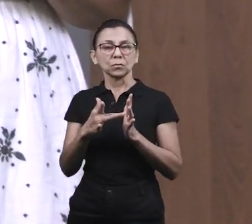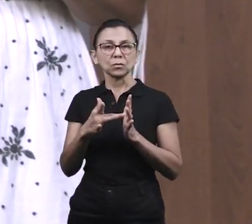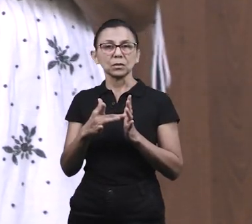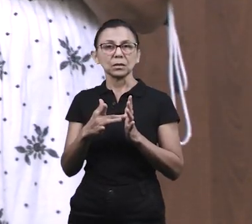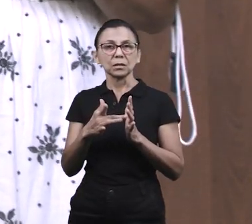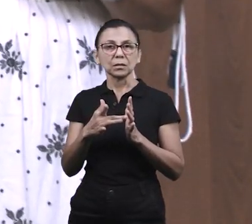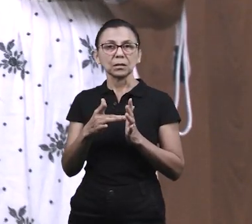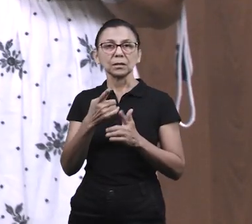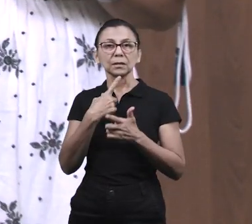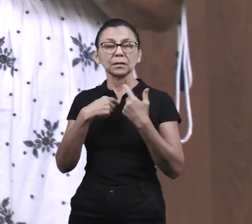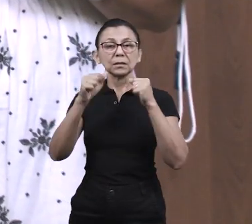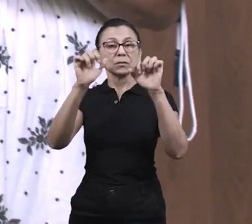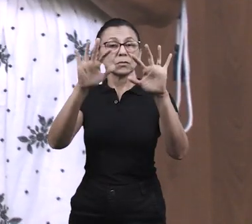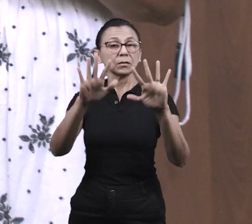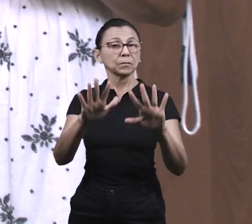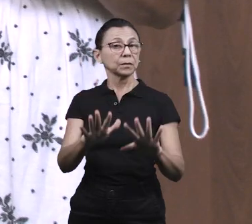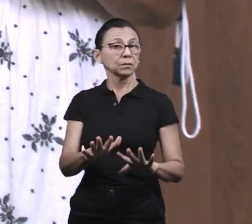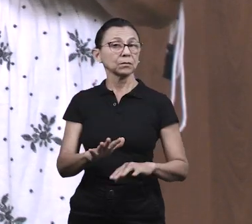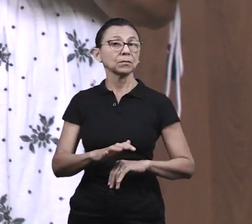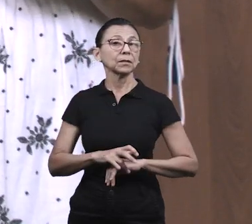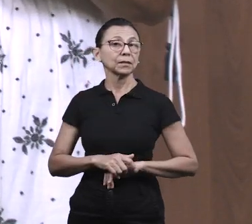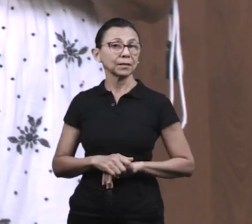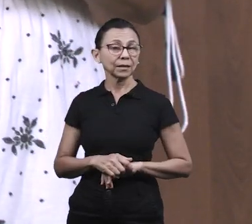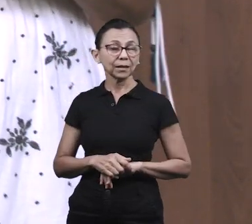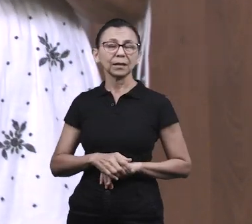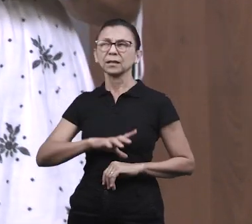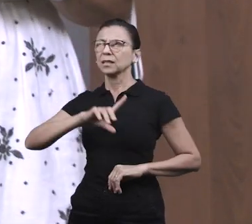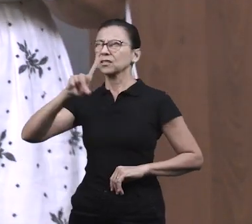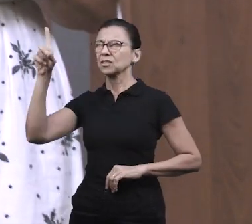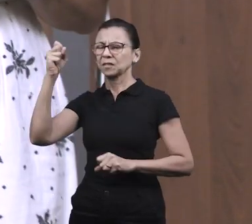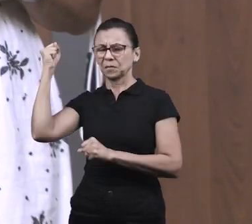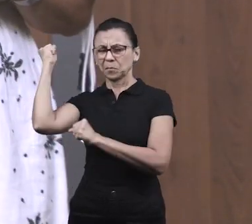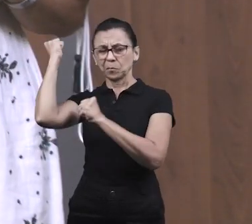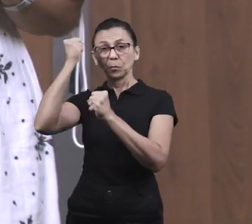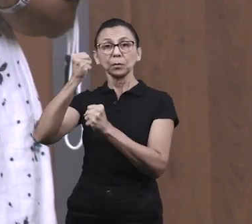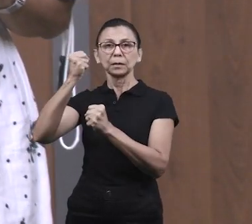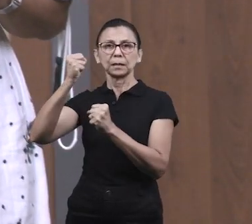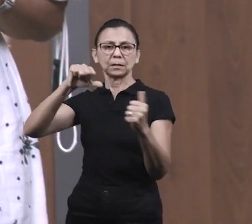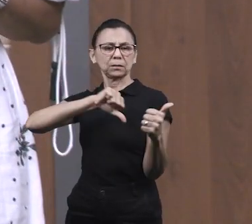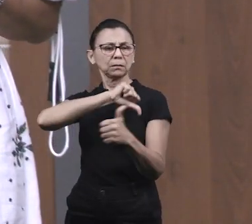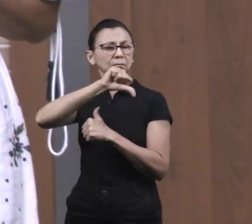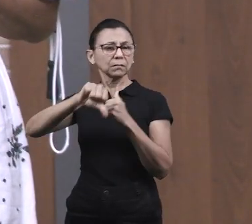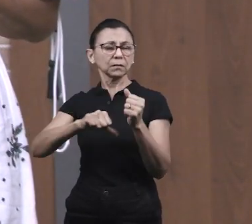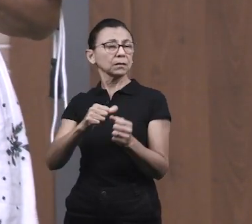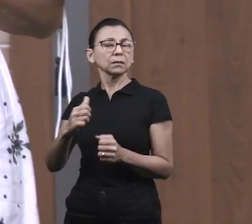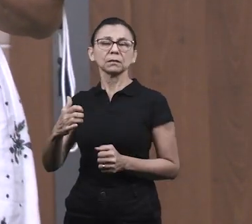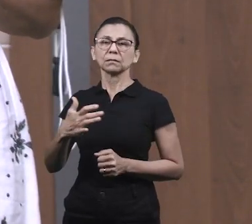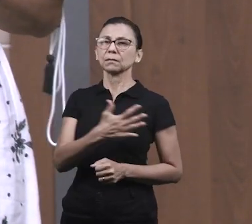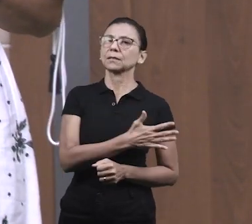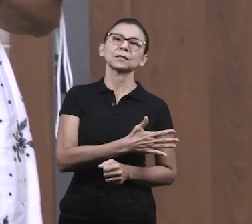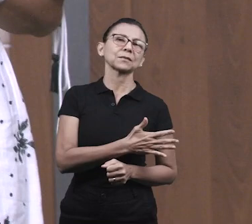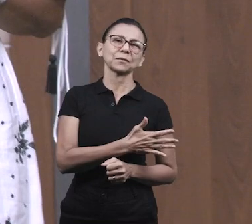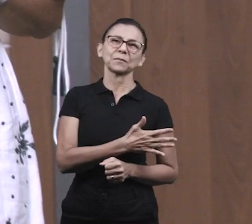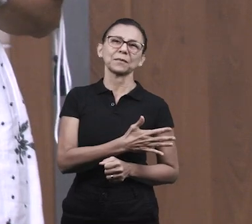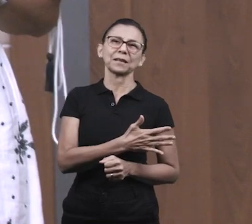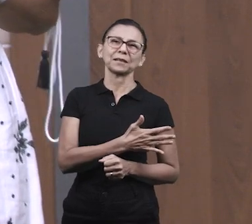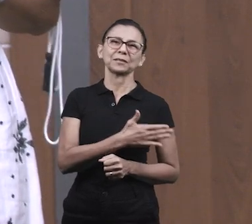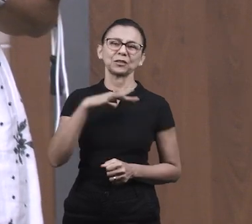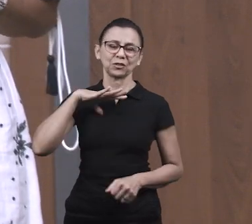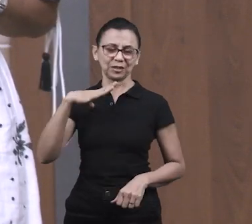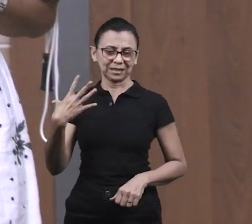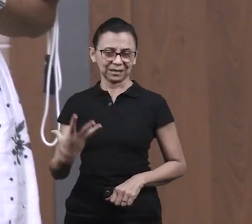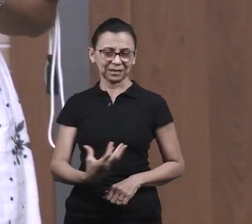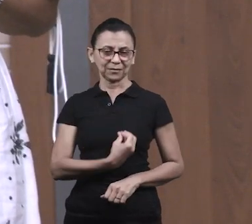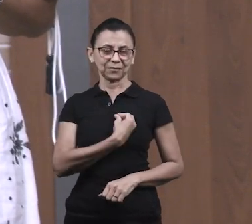vous comme celui qui est capable de transformer votre vie. C'est lui qui est capable de te donner la vie